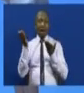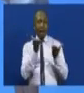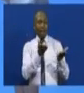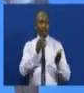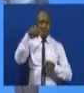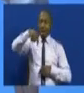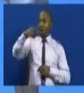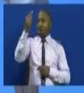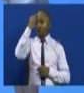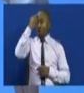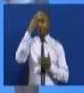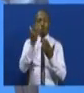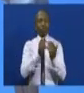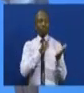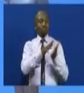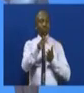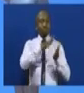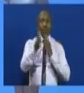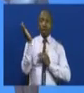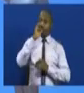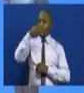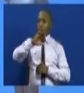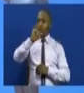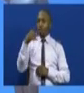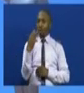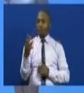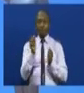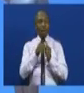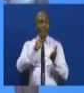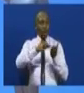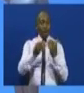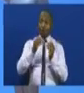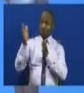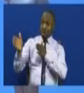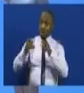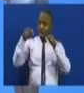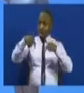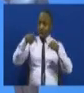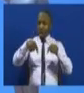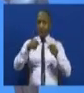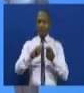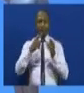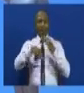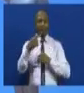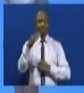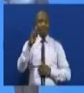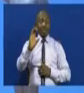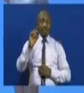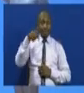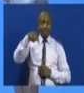Dodoma tuweze kukuhabarisha kwa siku hii ya leo Jumatatu. Ni yapi ambayo tunakufungulia, ni yale tuliyokukusanyeni katika TBC